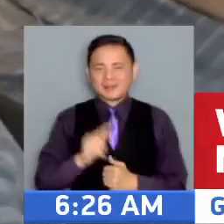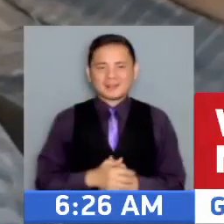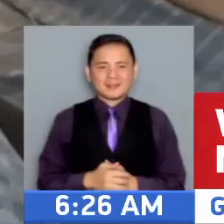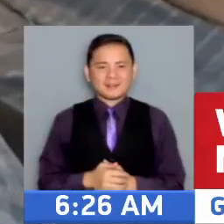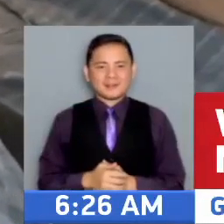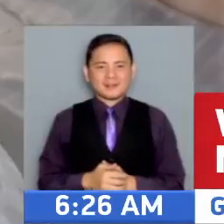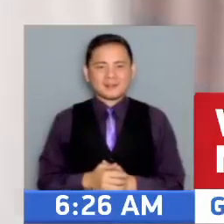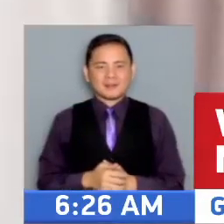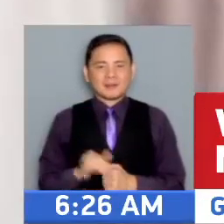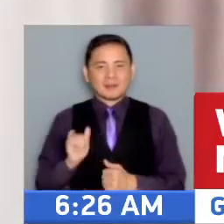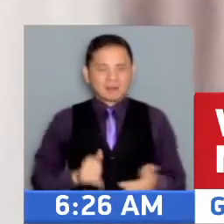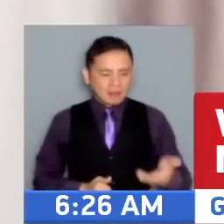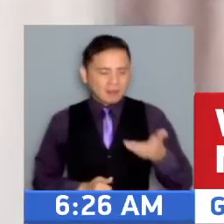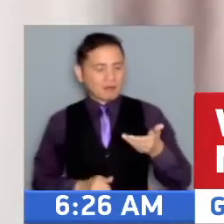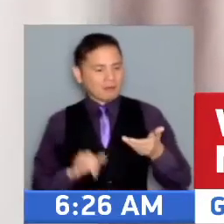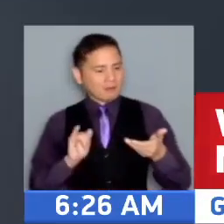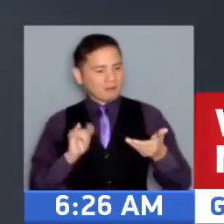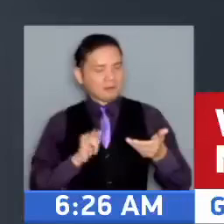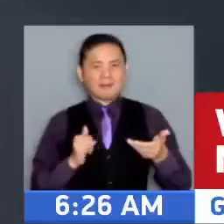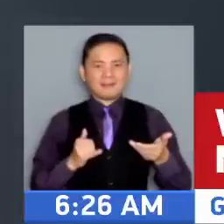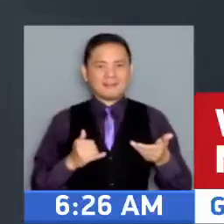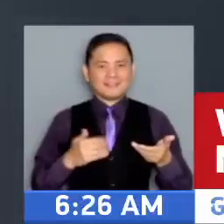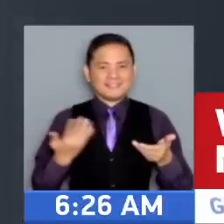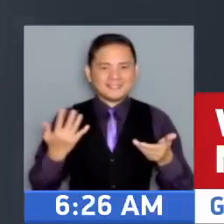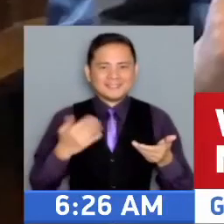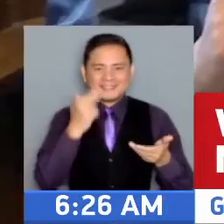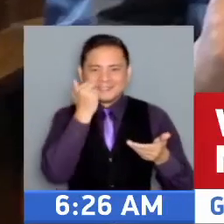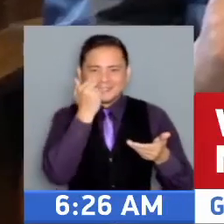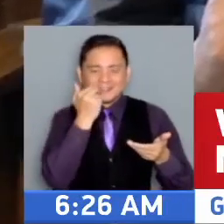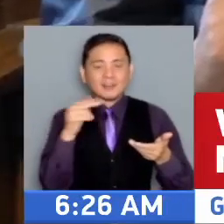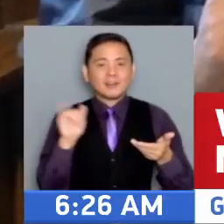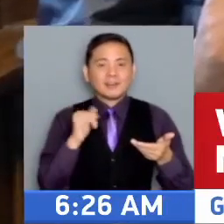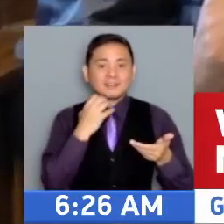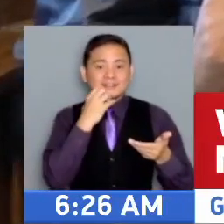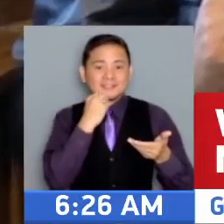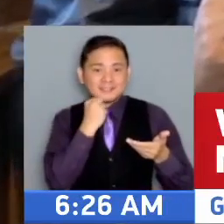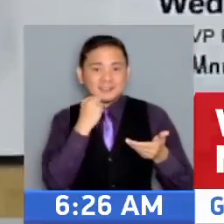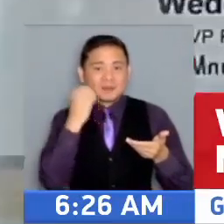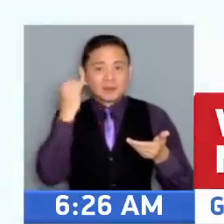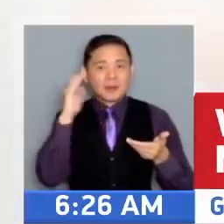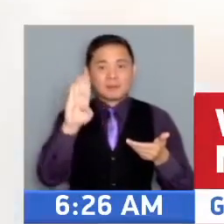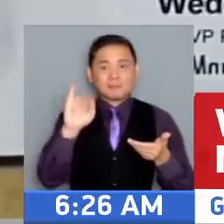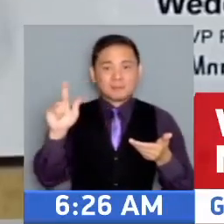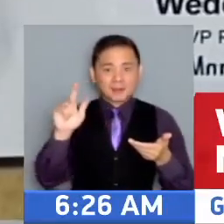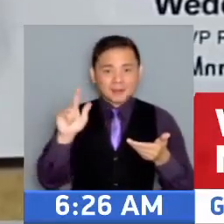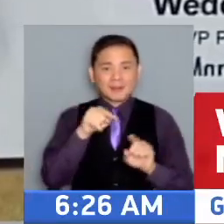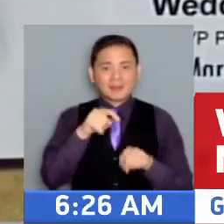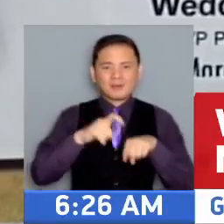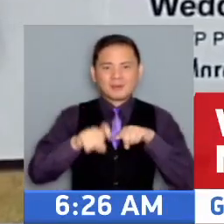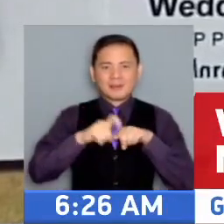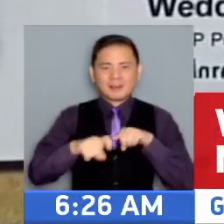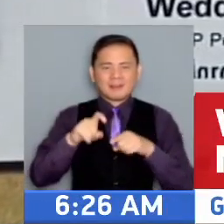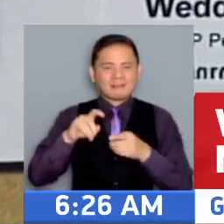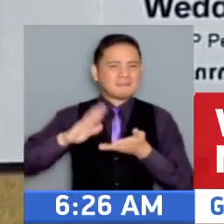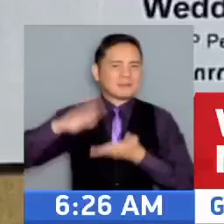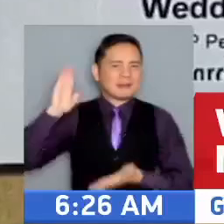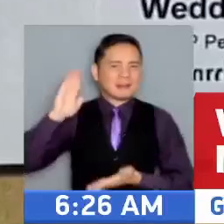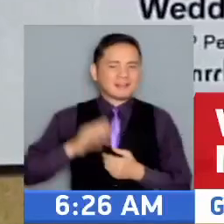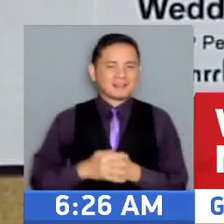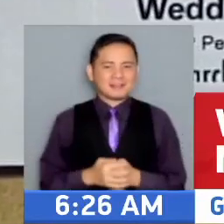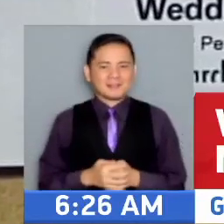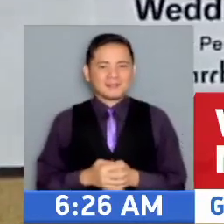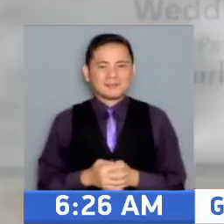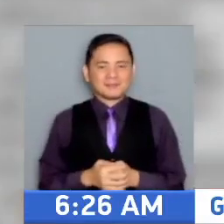guest. Pagtitipid din daw nila ito dahil gaya ng bill ng kuryente, mahal ang pagpapagawa ng wedding invitations.